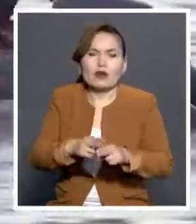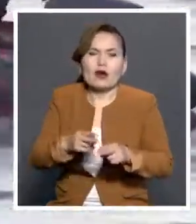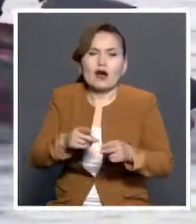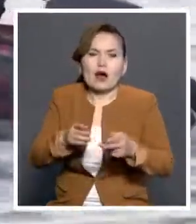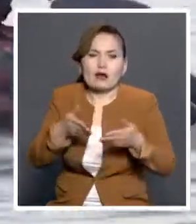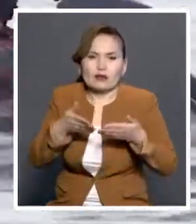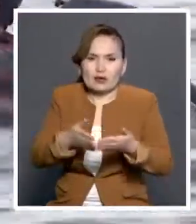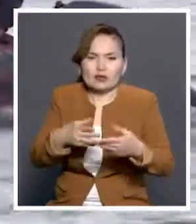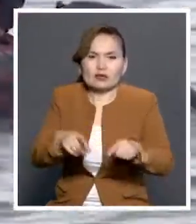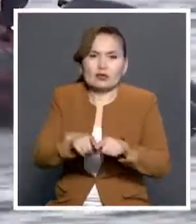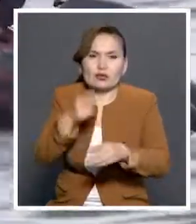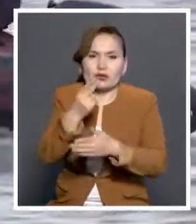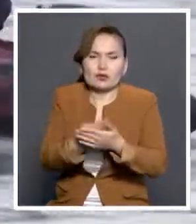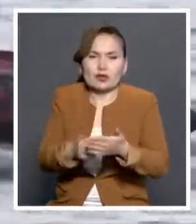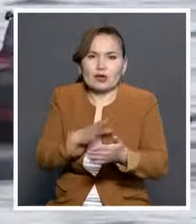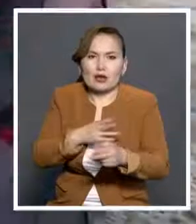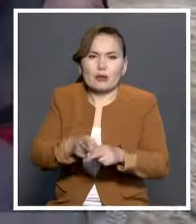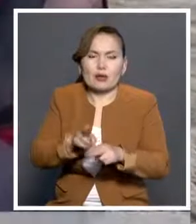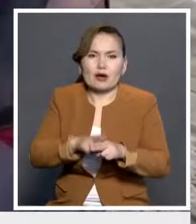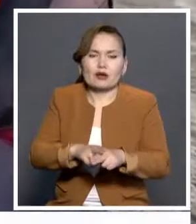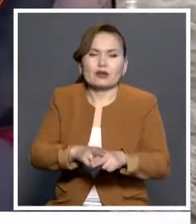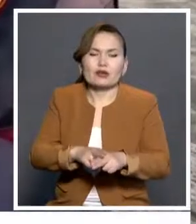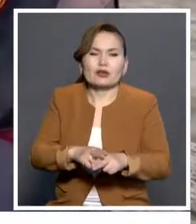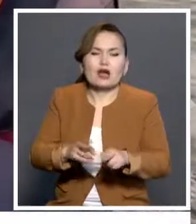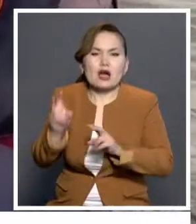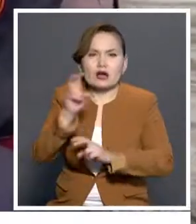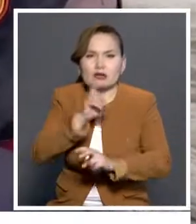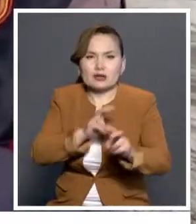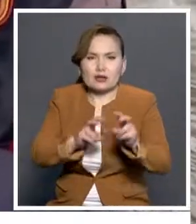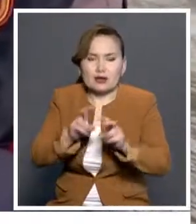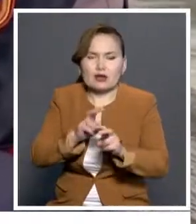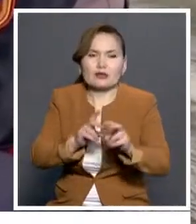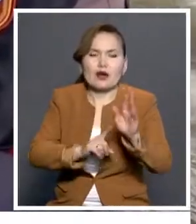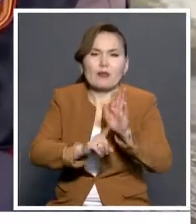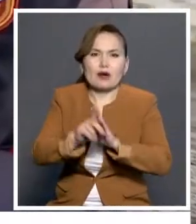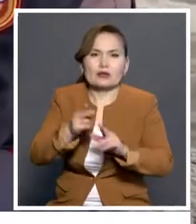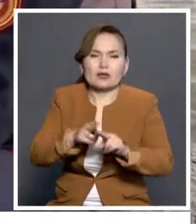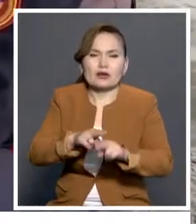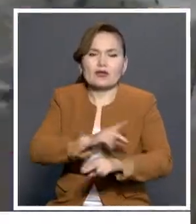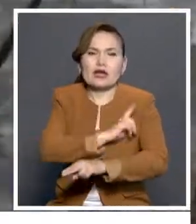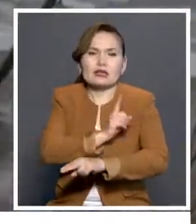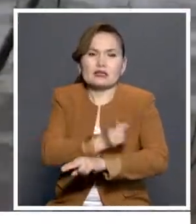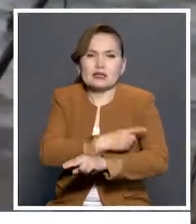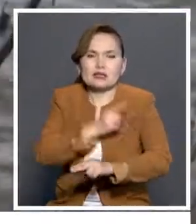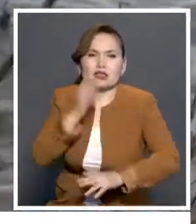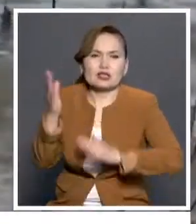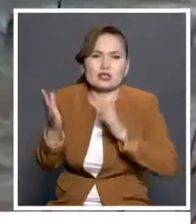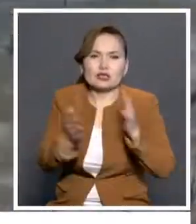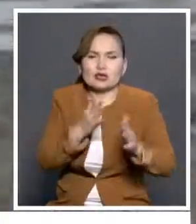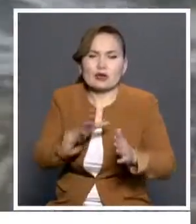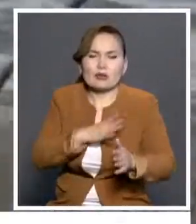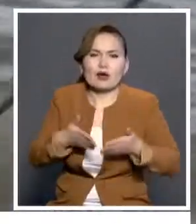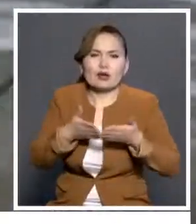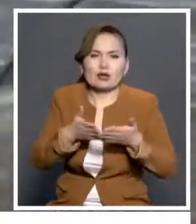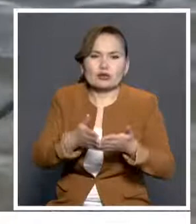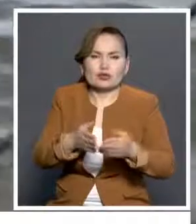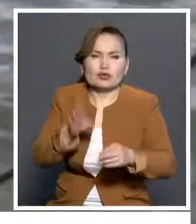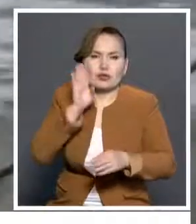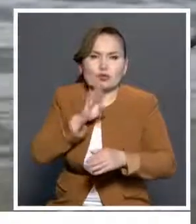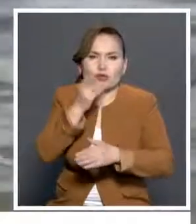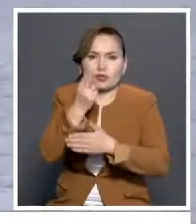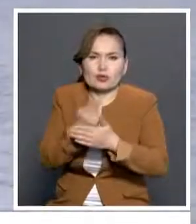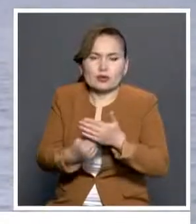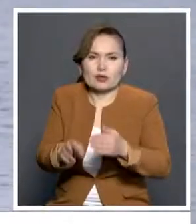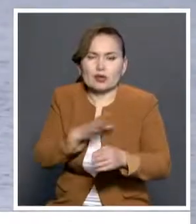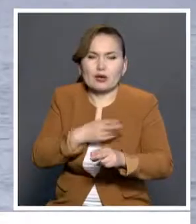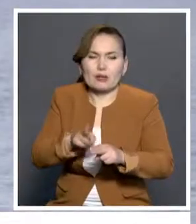келген құтқарушылар төңіректі сүзіп шыққан. Алайда кешке жел тұрып, асау ағыз 50 жастағы сүңгуір мінген қайықты тартып әкеткен.